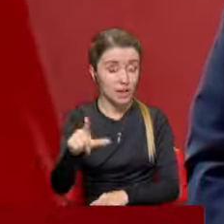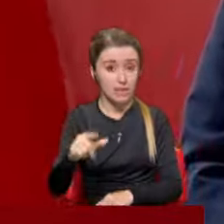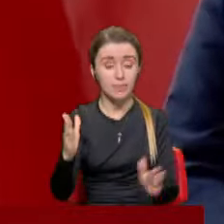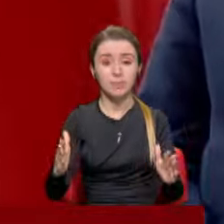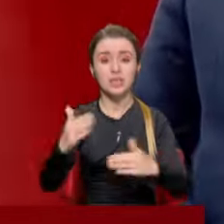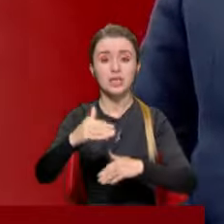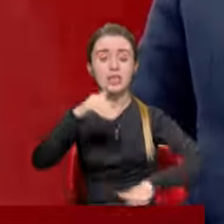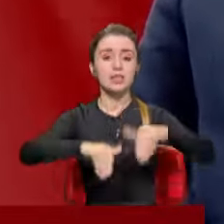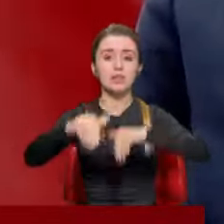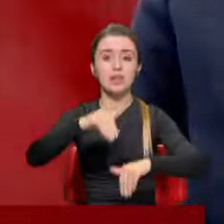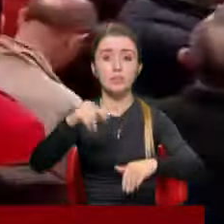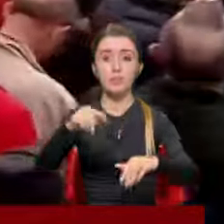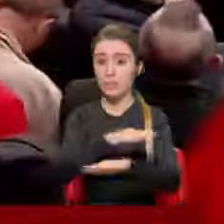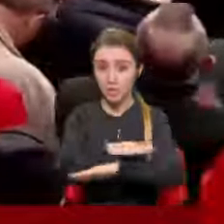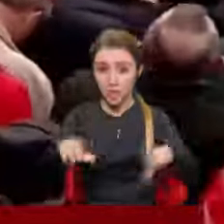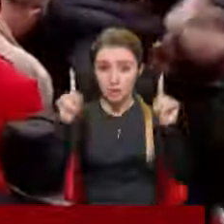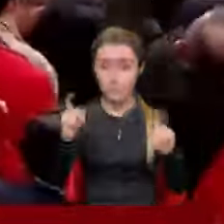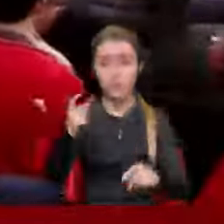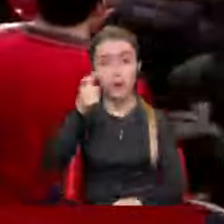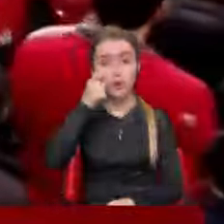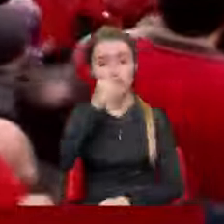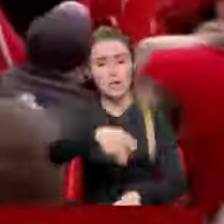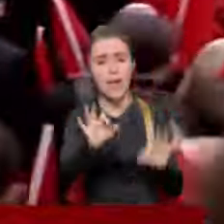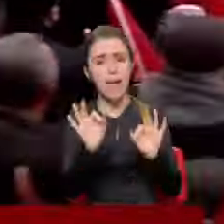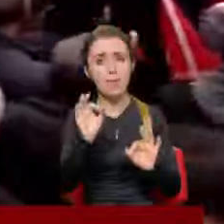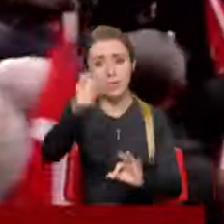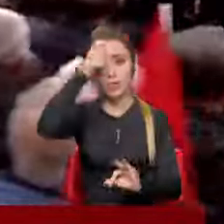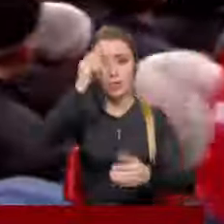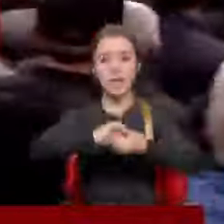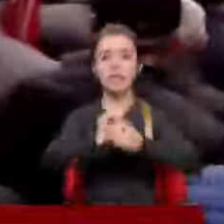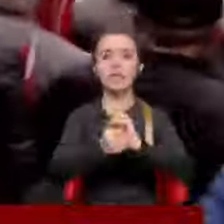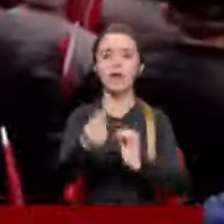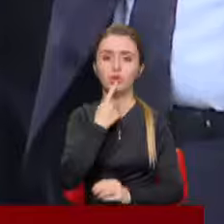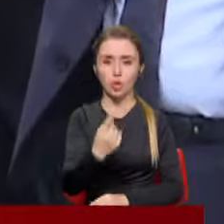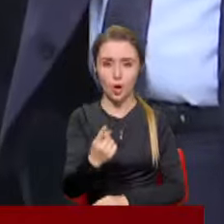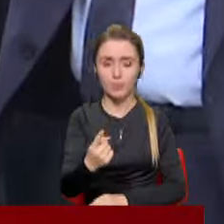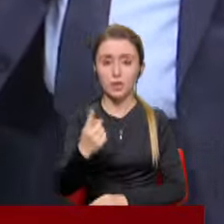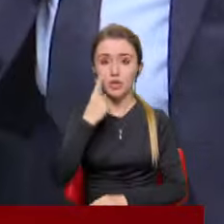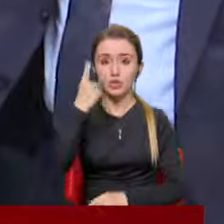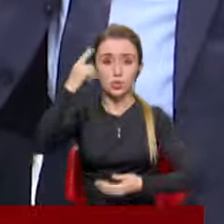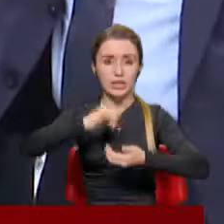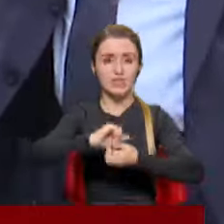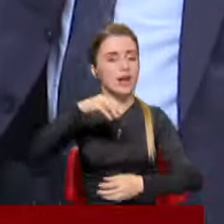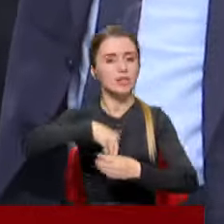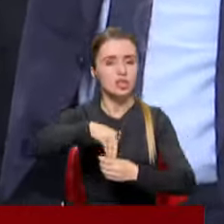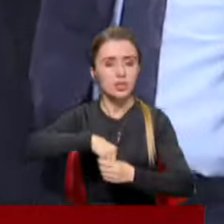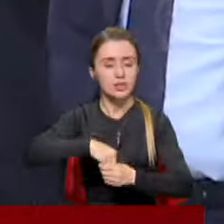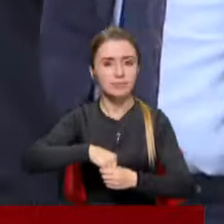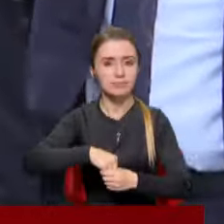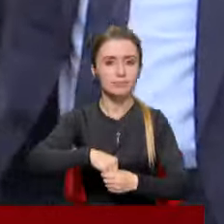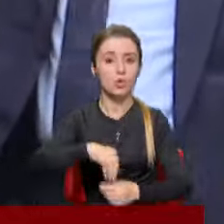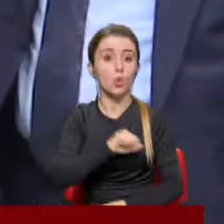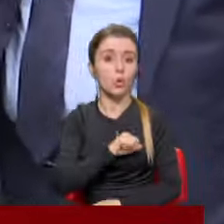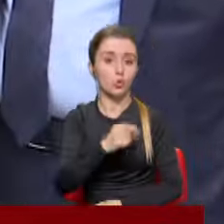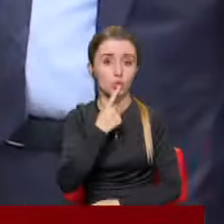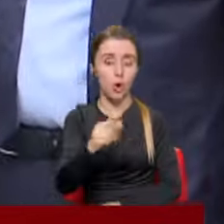bu yangını söndürecek miyiz? Özgür Özel her fırsatta Türkiye İttifakı'na vurgu yapıyor. Cumhur İttifakı içinse korku